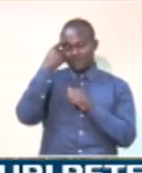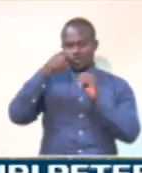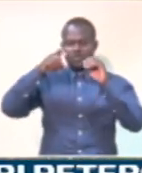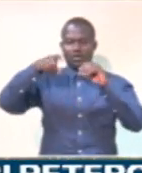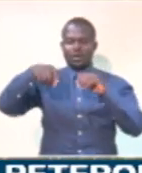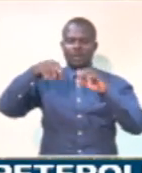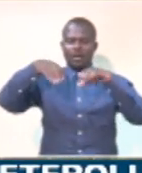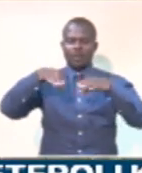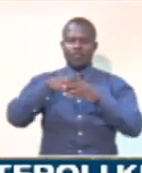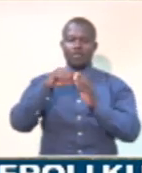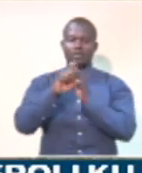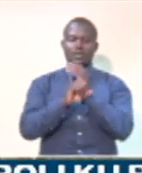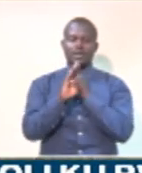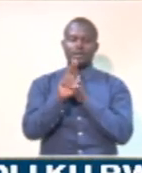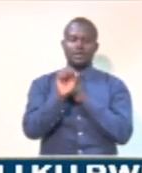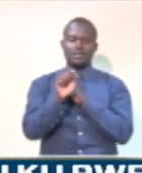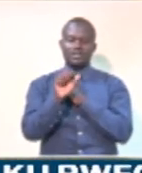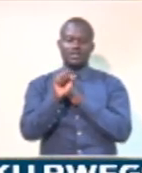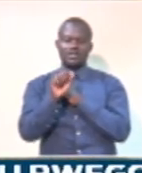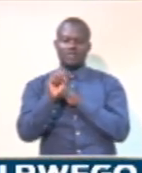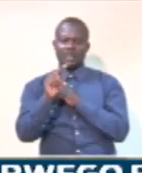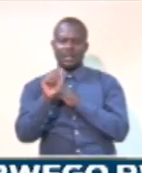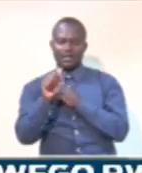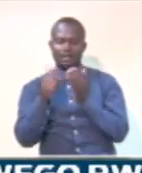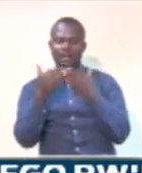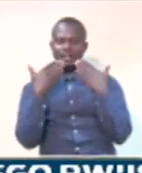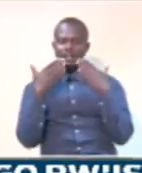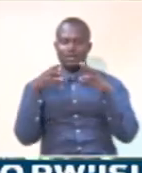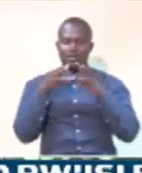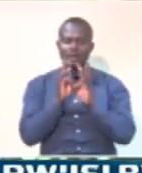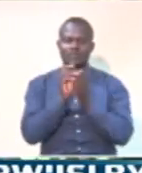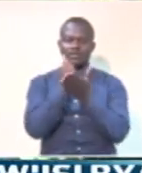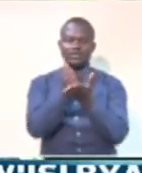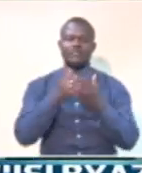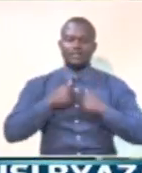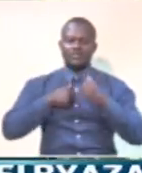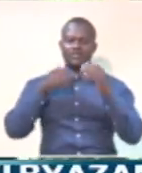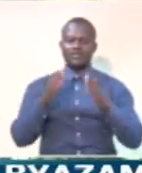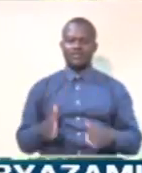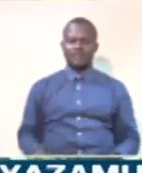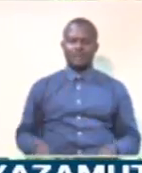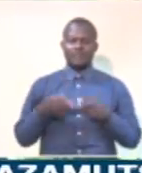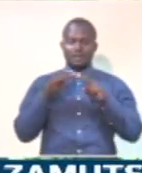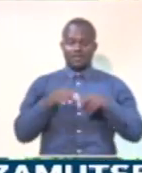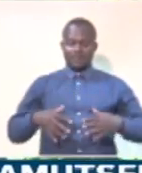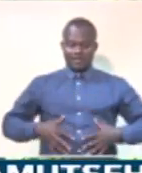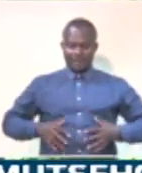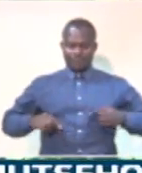Demokarasi ya Kongo mu murenge wa Busasamana ashima cyane uko yafashijwe n'abanyarwanda mbega byabaye ndere